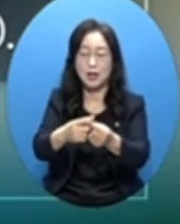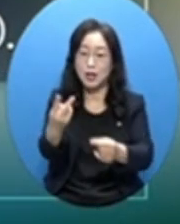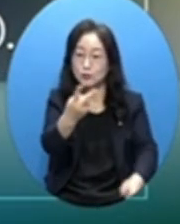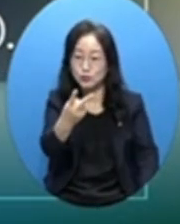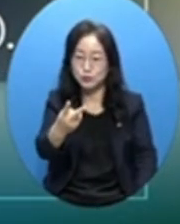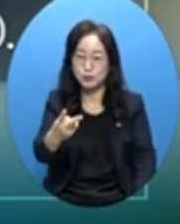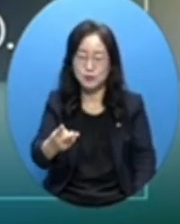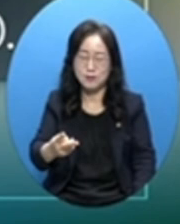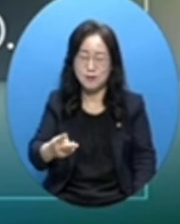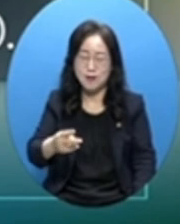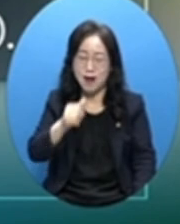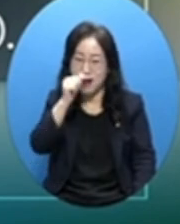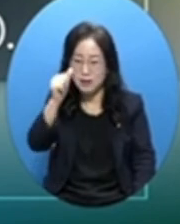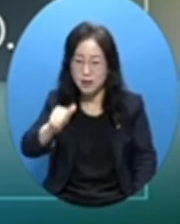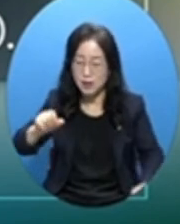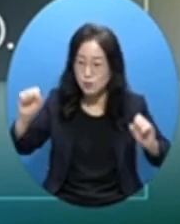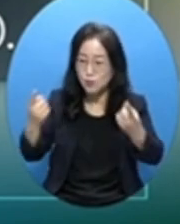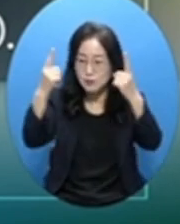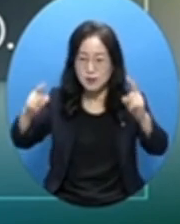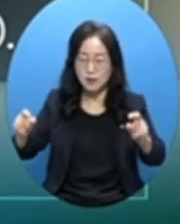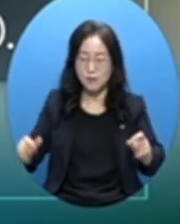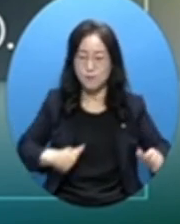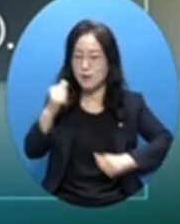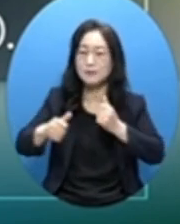절대로 동시에 화를 내지 말아라.